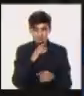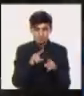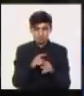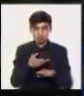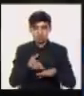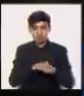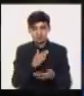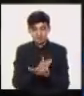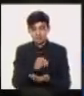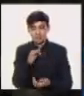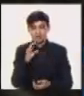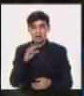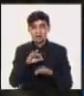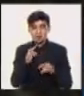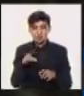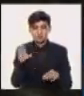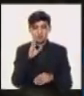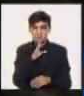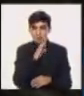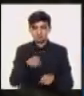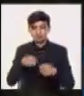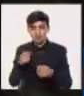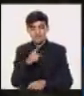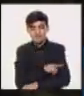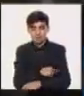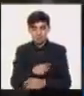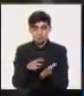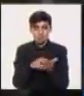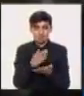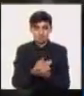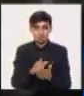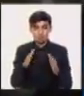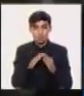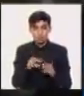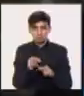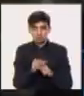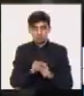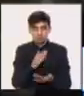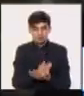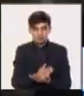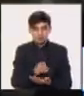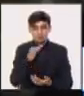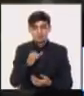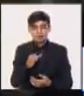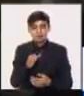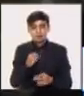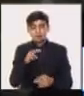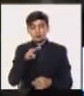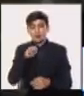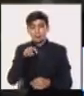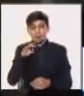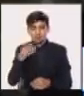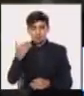Бірақ балалары анасын дәрігерлердің қолына беруге сескеніп отыр. Үйде лечение жасап жатырмыз. Себебі Топардағы